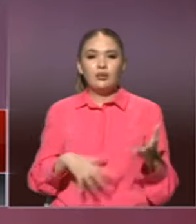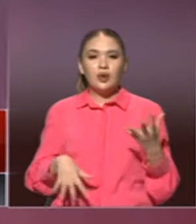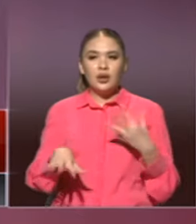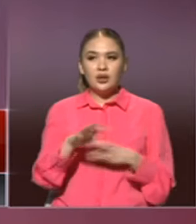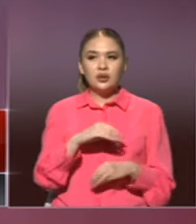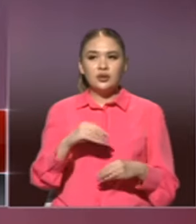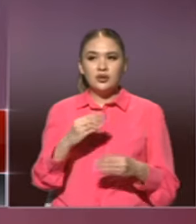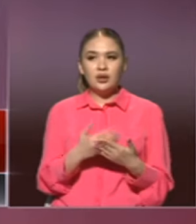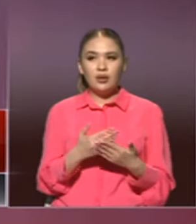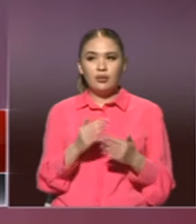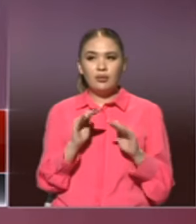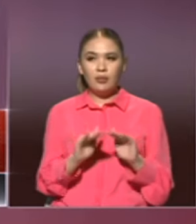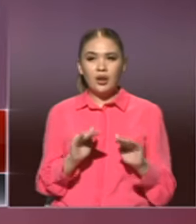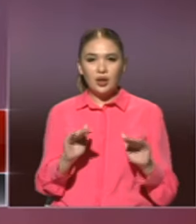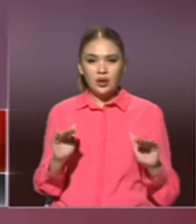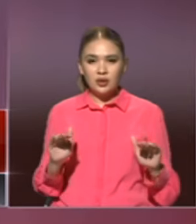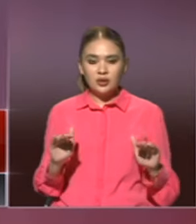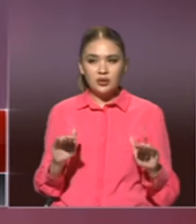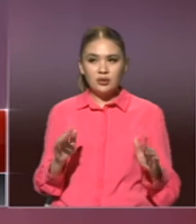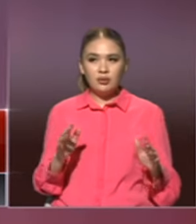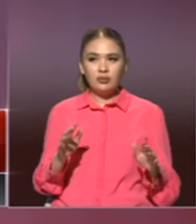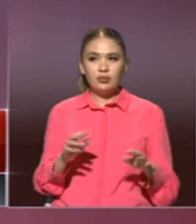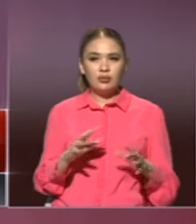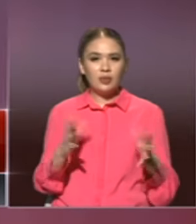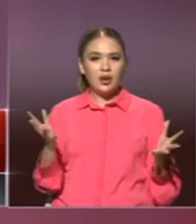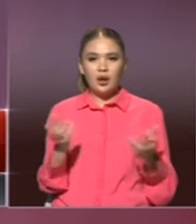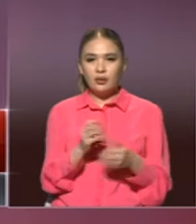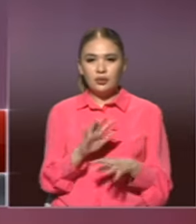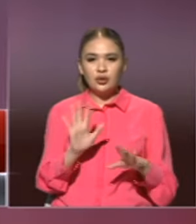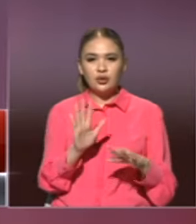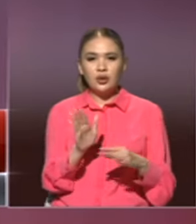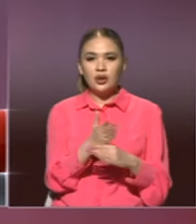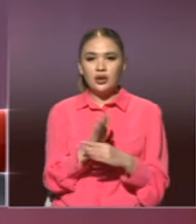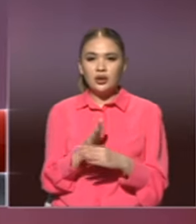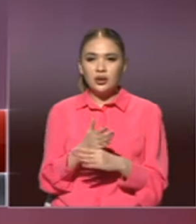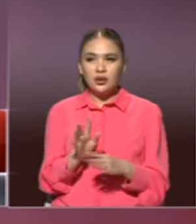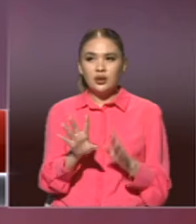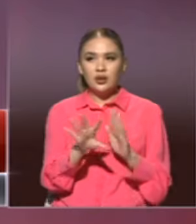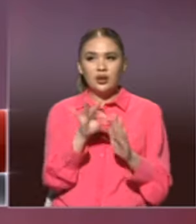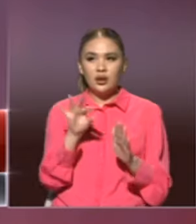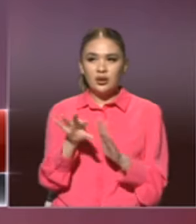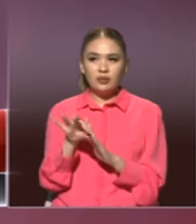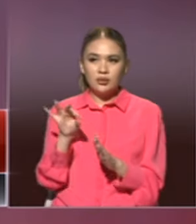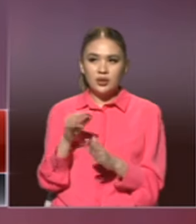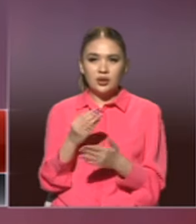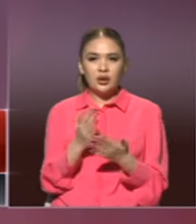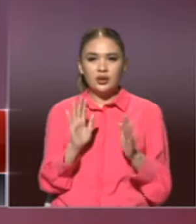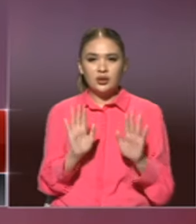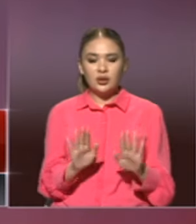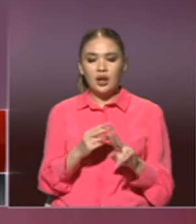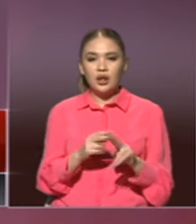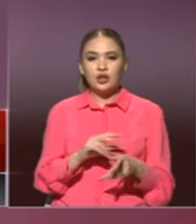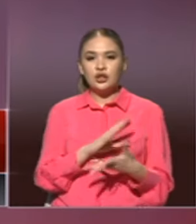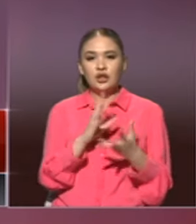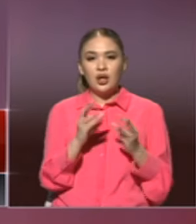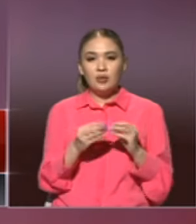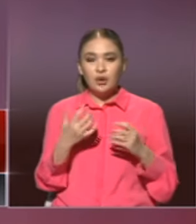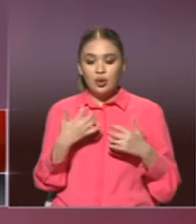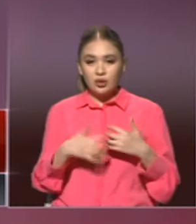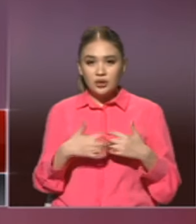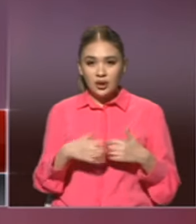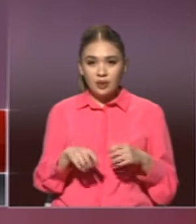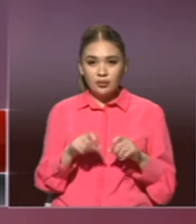мектепті алсақ та, балаларды барлығын қабылдамайды, іріктеп қабылдайды, тестпен қабылдайды. Ал жалпы орта